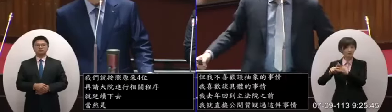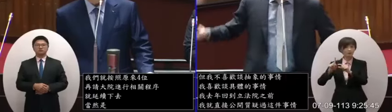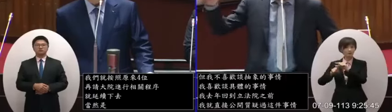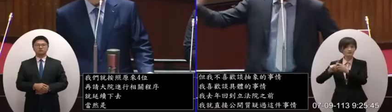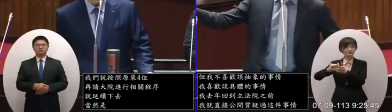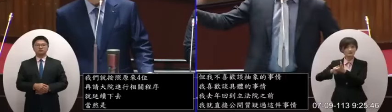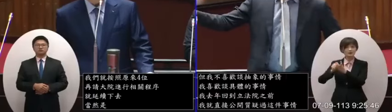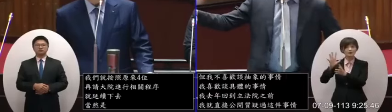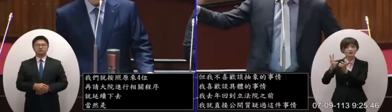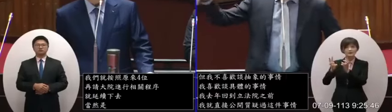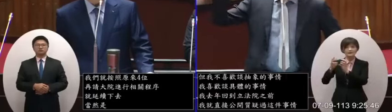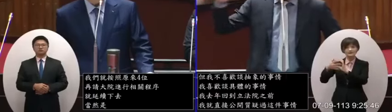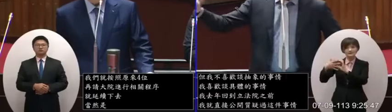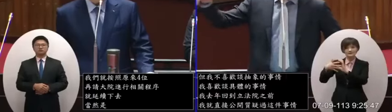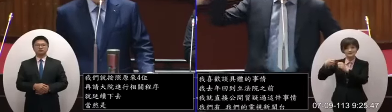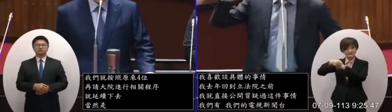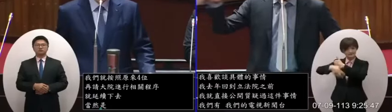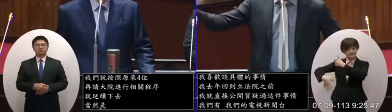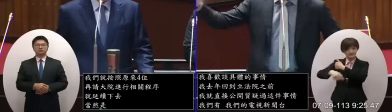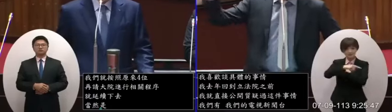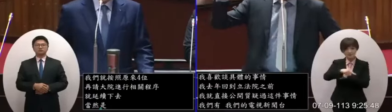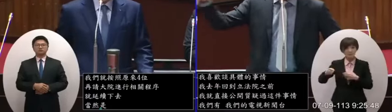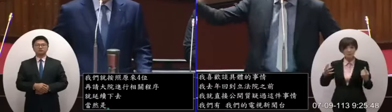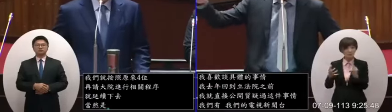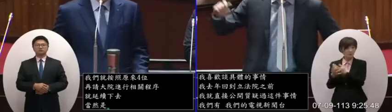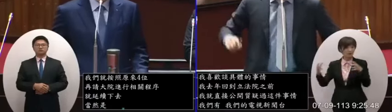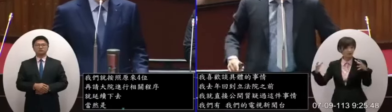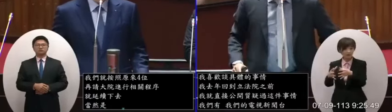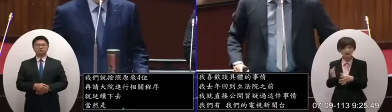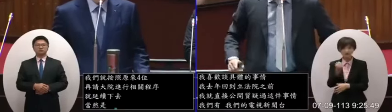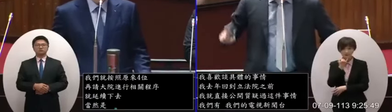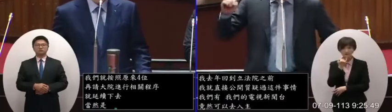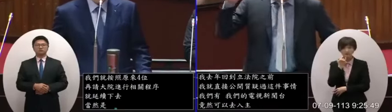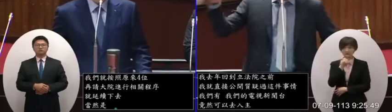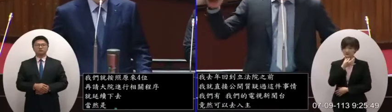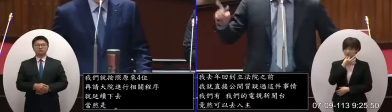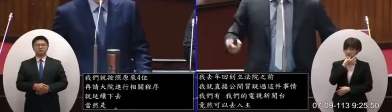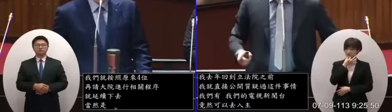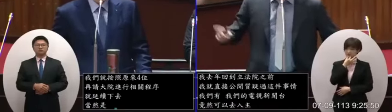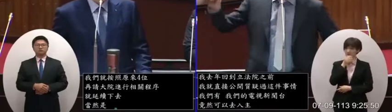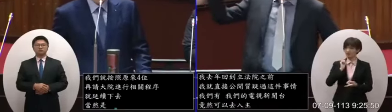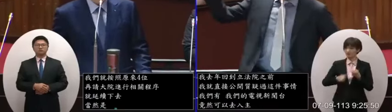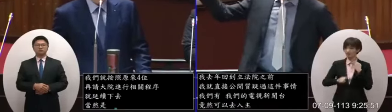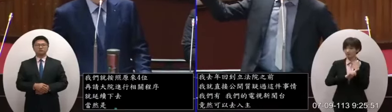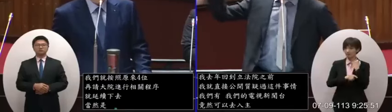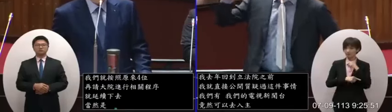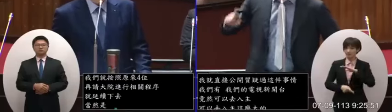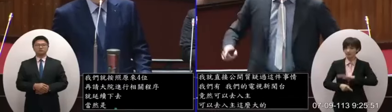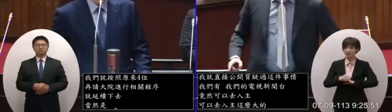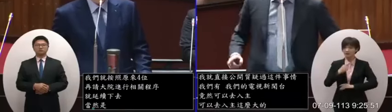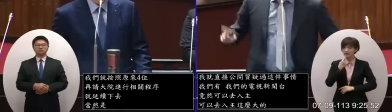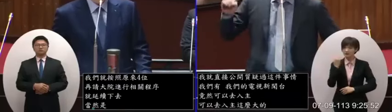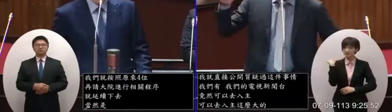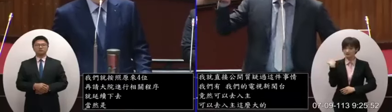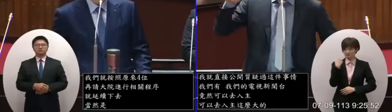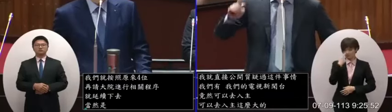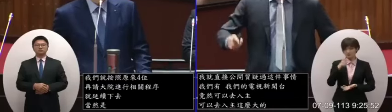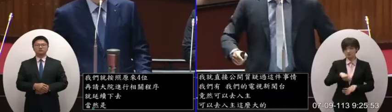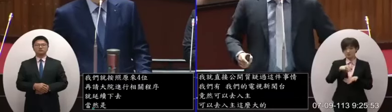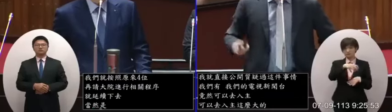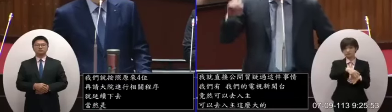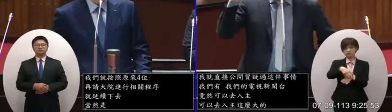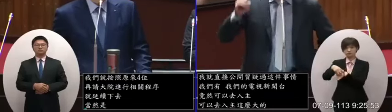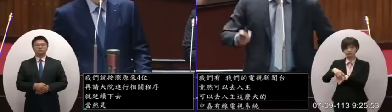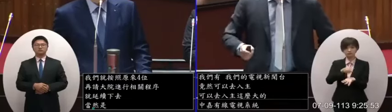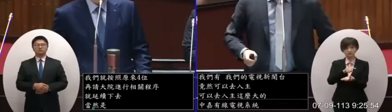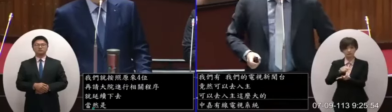统，跨越了反媒体垄断的红线。我当初提出所有的证据，指证历